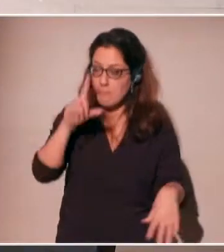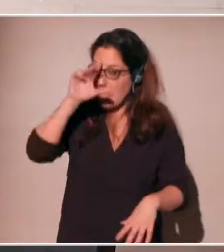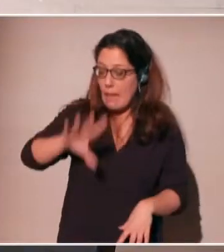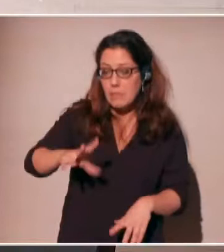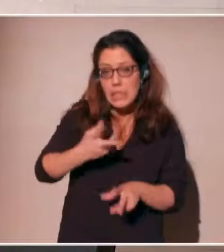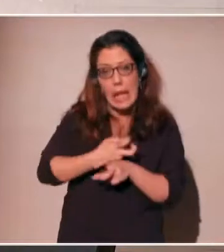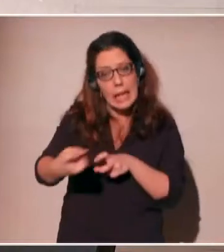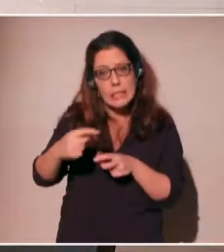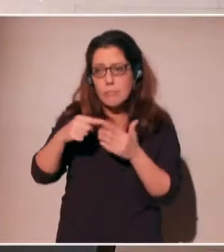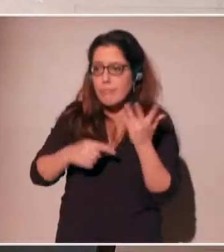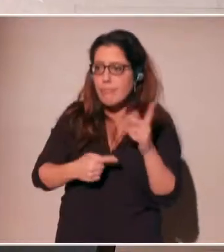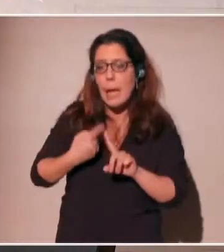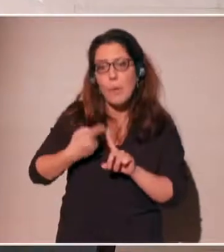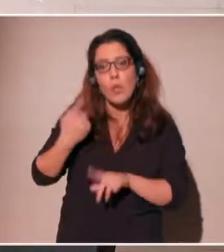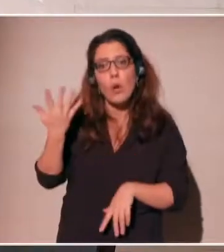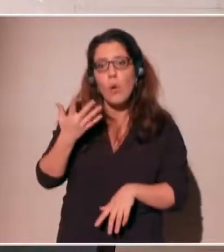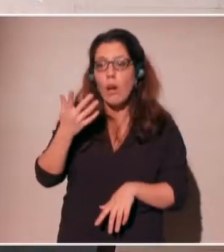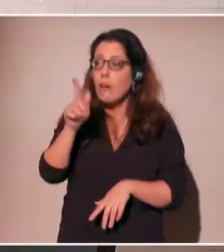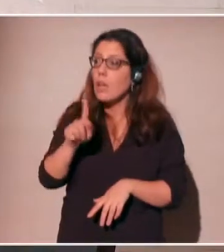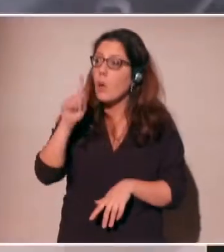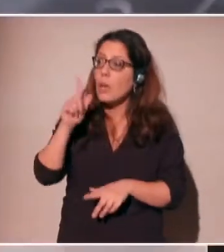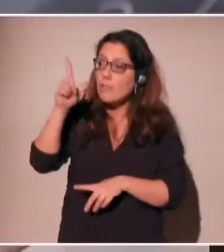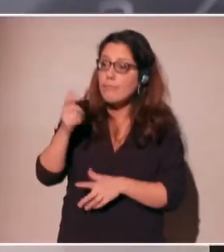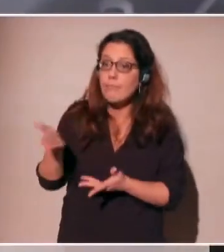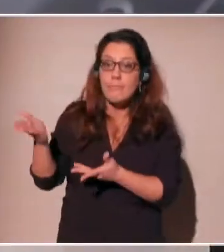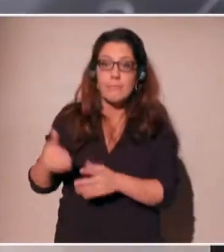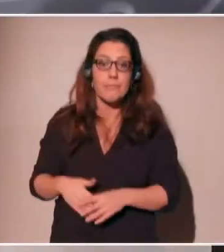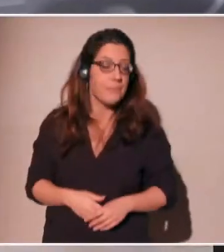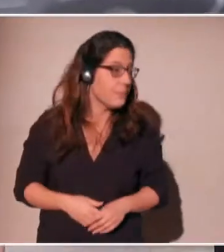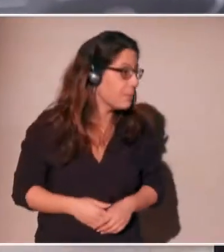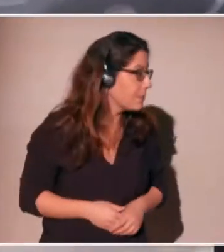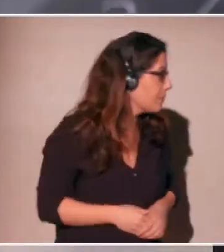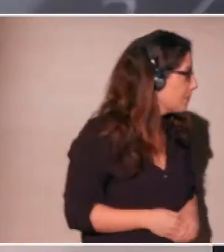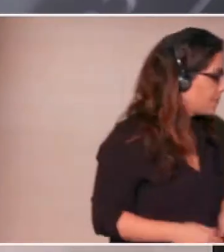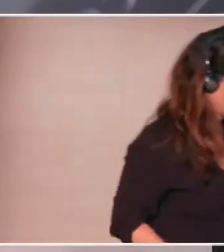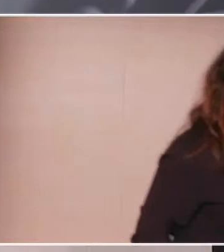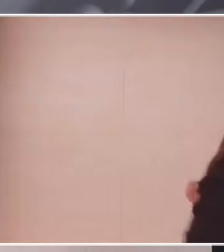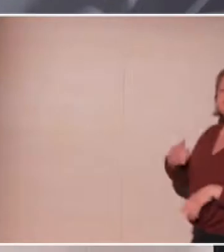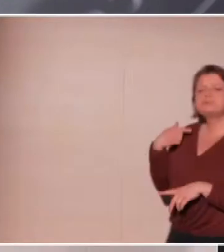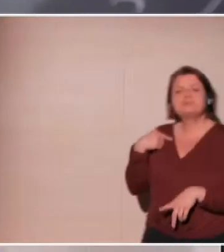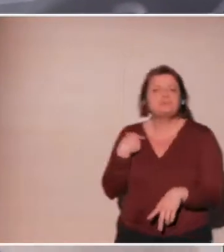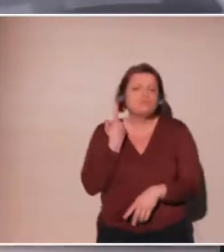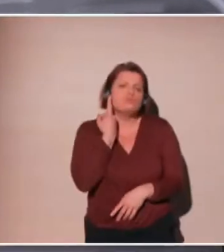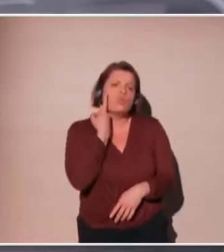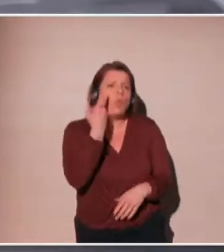plus importants? Grégory, pour commencer? Alors, je crois qu'on a déjà beaucoup parlé des risques.